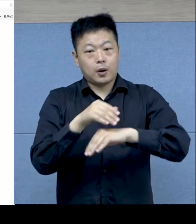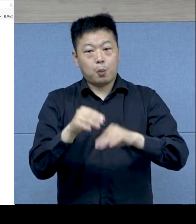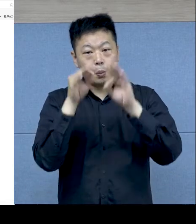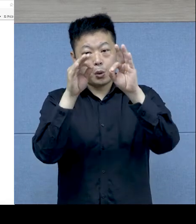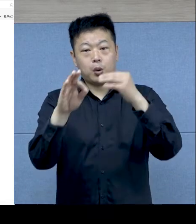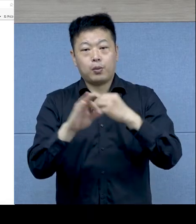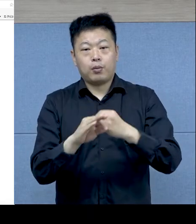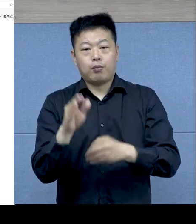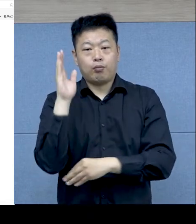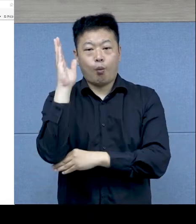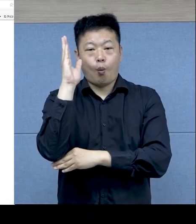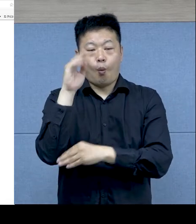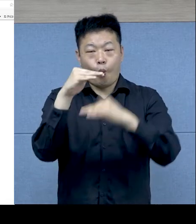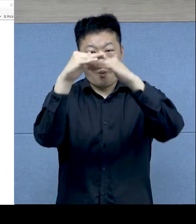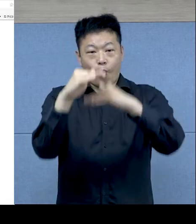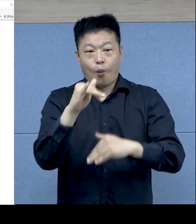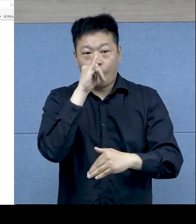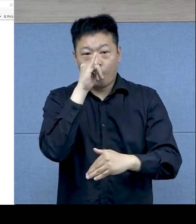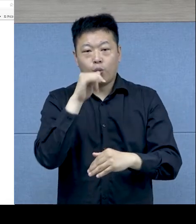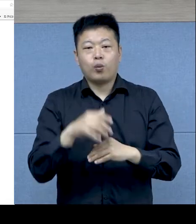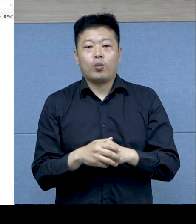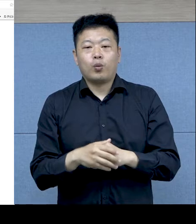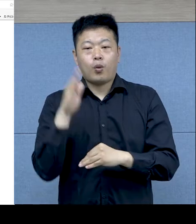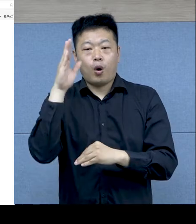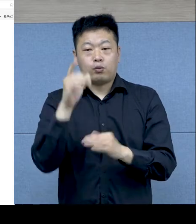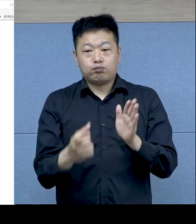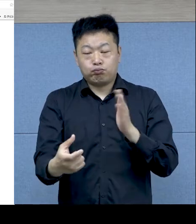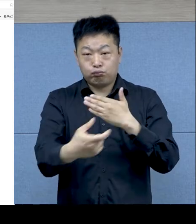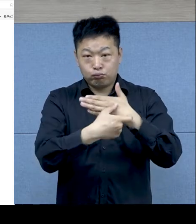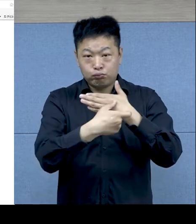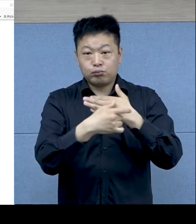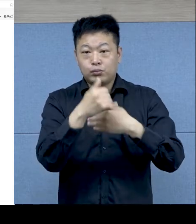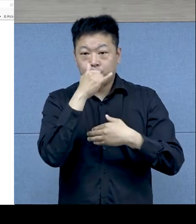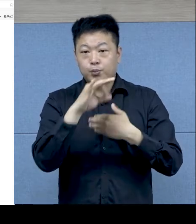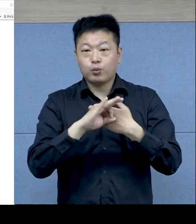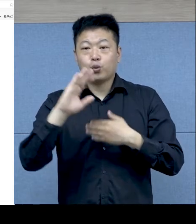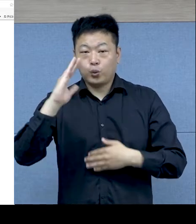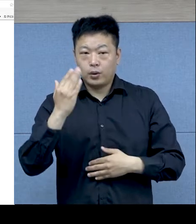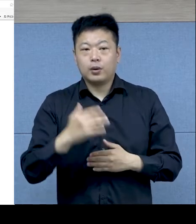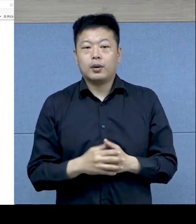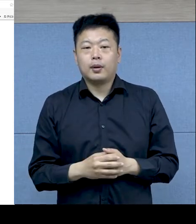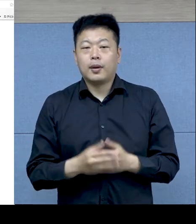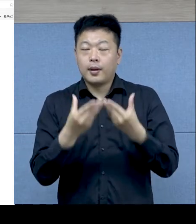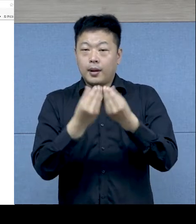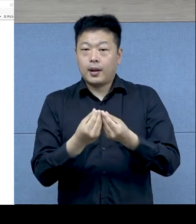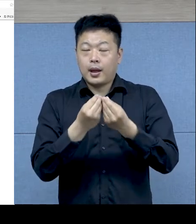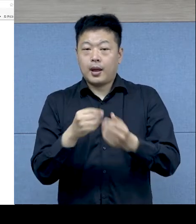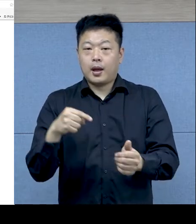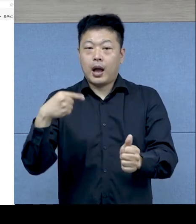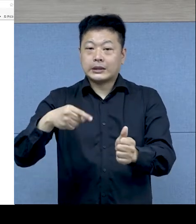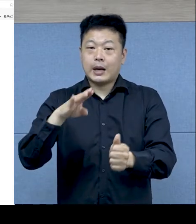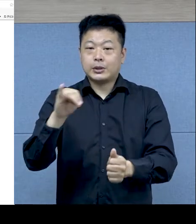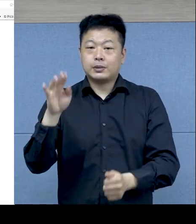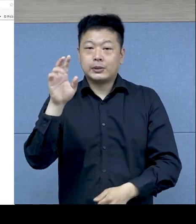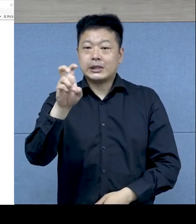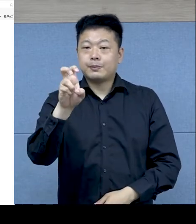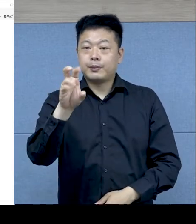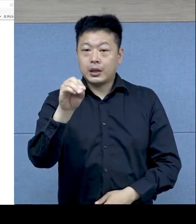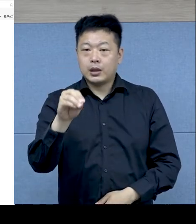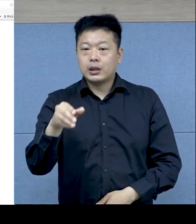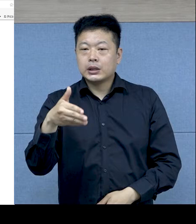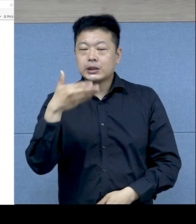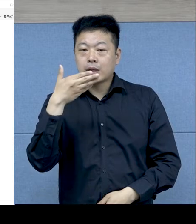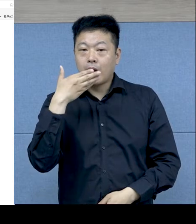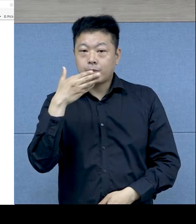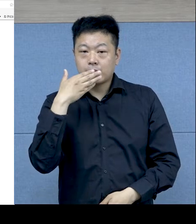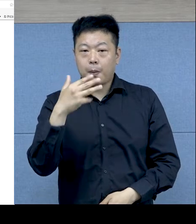사업계획서에 보시면 열린마을 강좌가 있죠. 열린마을 강좌도 기입을 해주시면 되는데 예를 들어 강사비가 20만